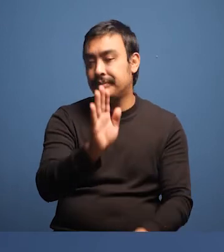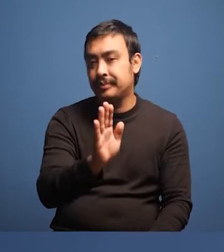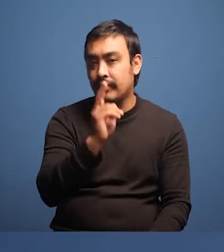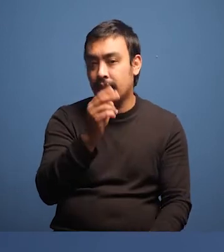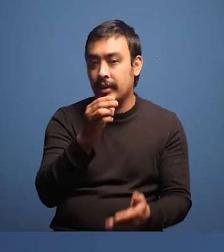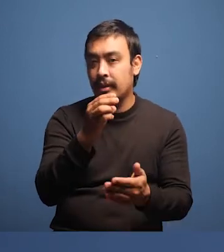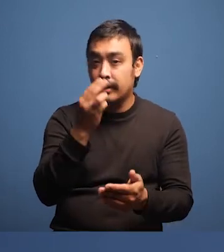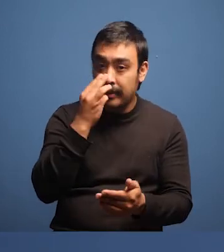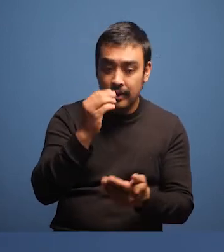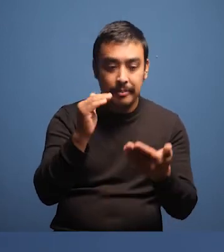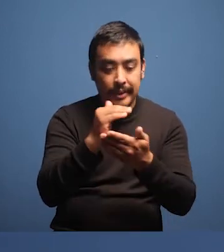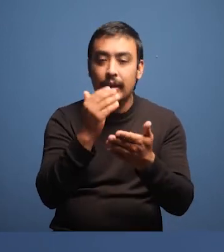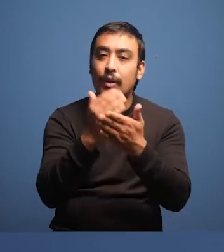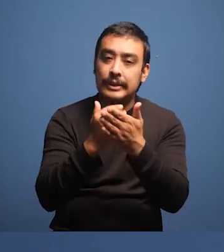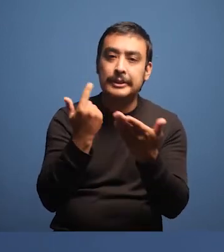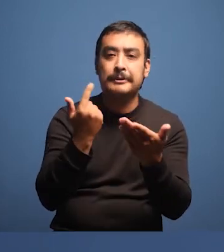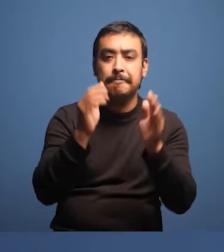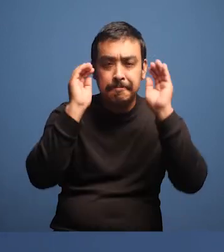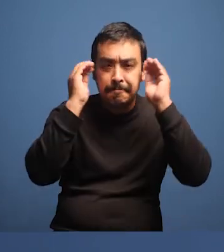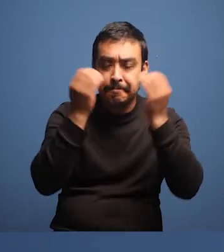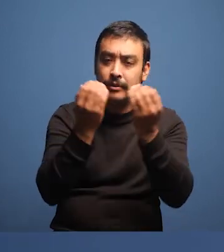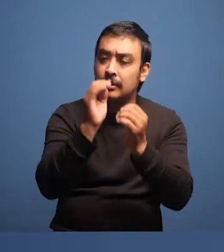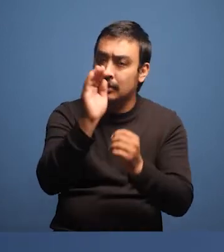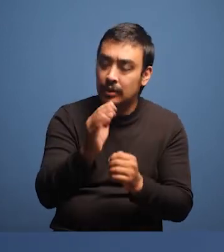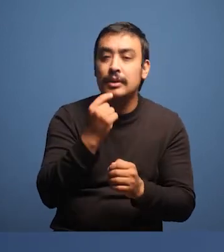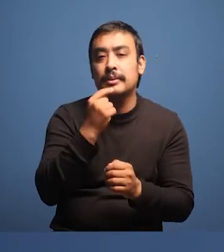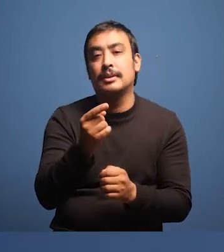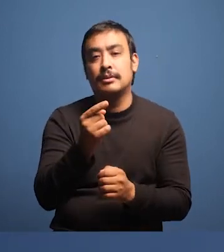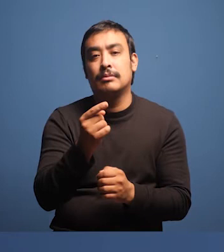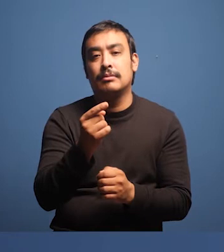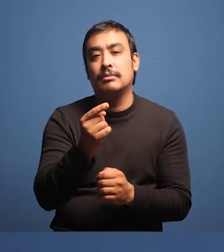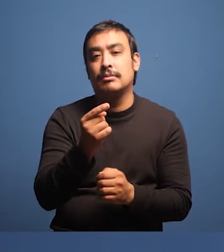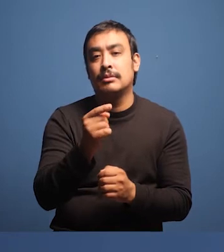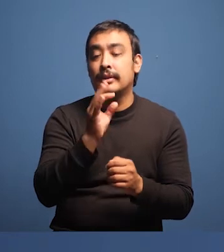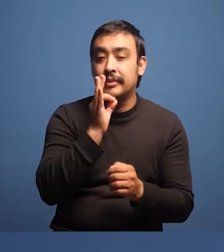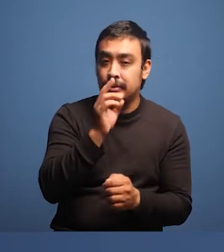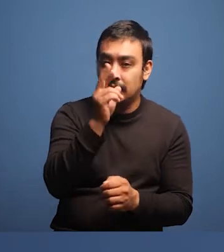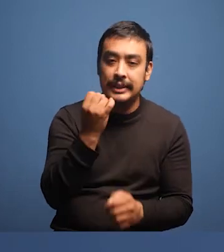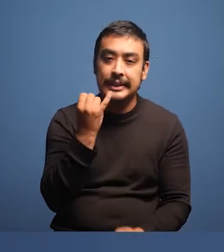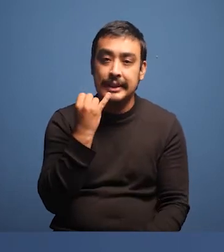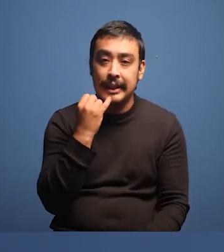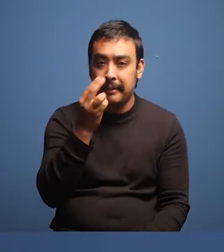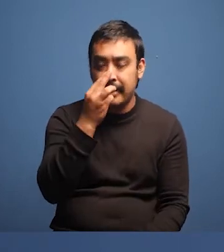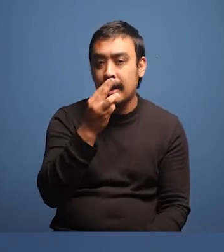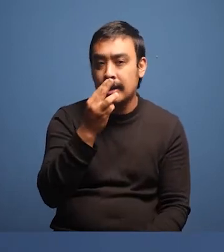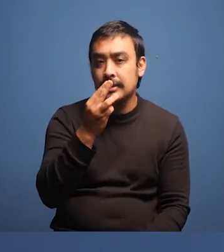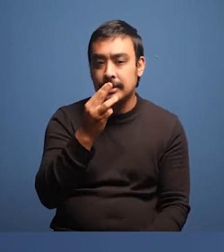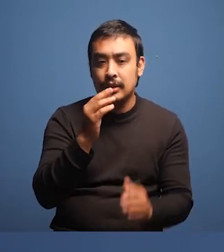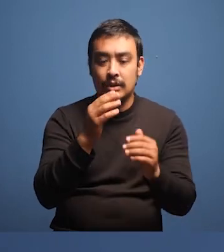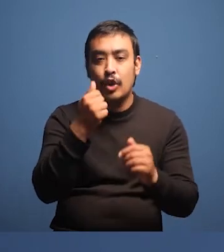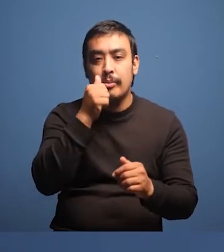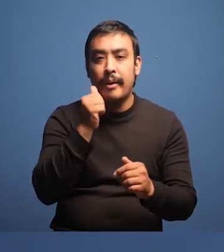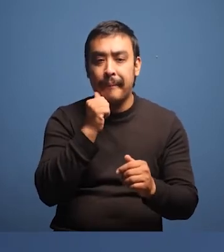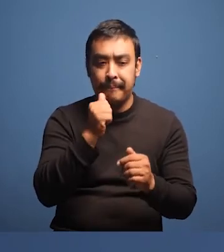चाहिँ बालबालिकालाई कसरी सुरक्षित गर्न सकिन्छ भने फेसबुक र इन्स्टाग्राममा चाहिँ प्यारेन्टिङ टुल भन्ने पनि